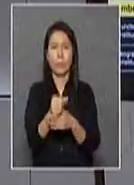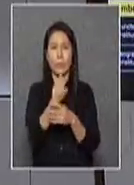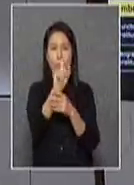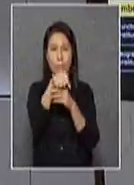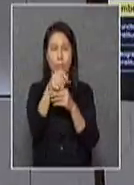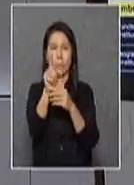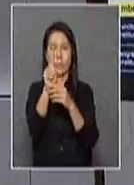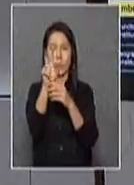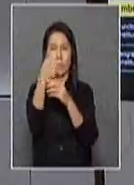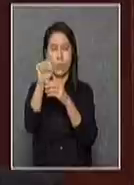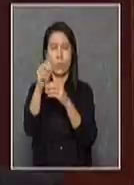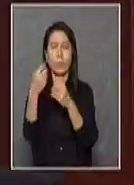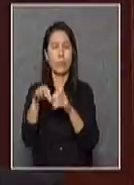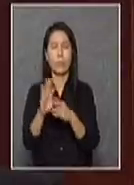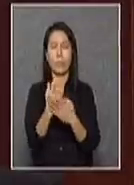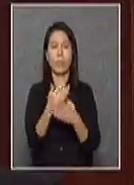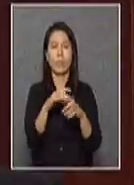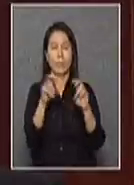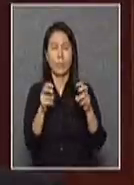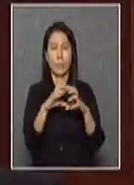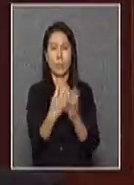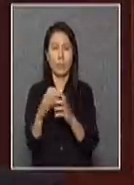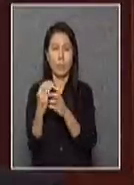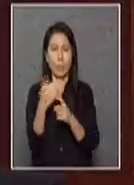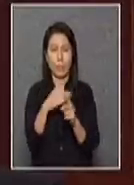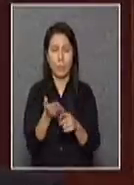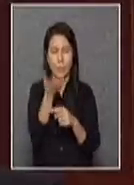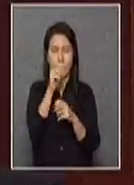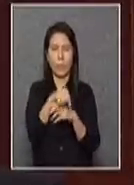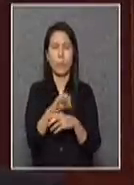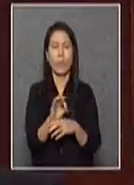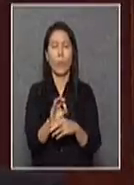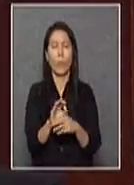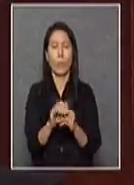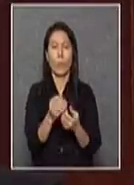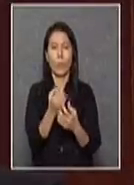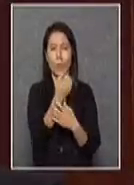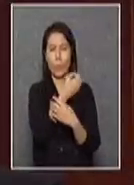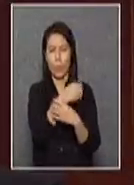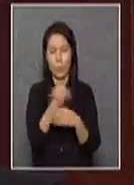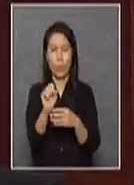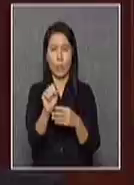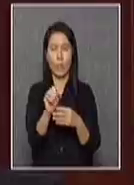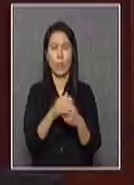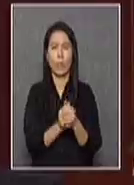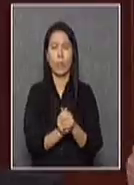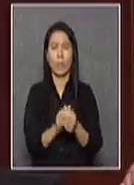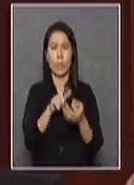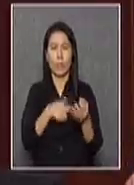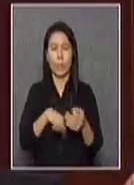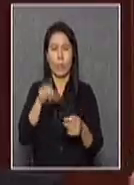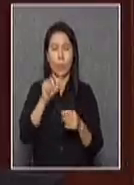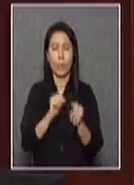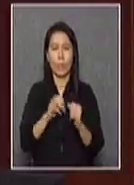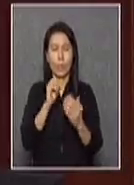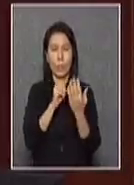成，十二位反對，冇人棄權。議題未獲得兩部分在席委員分別以過半數贊成，我宣布修正案被否決。梁國雄議員，請你動議第